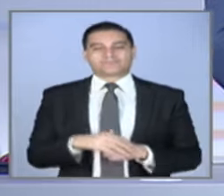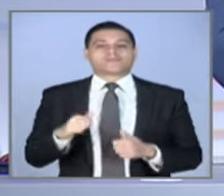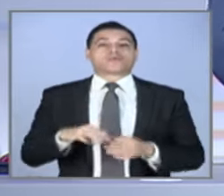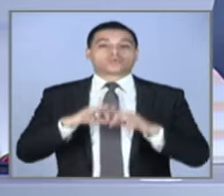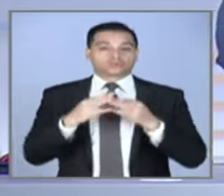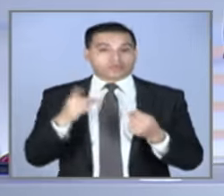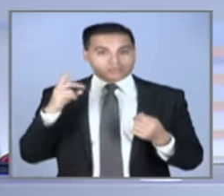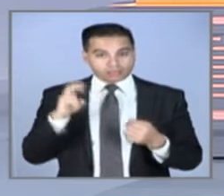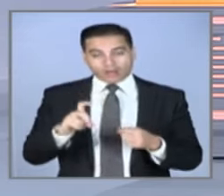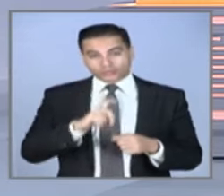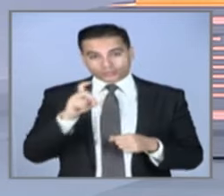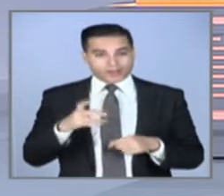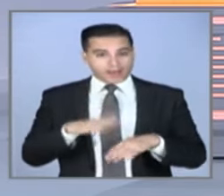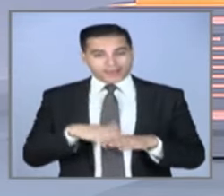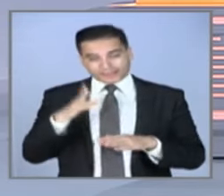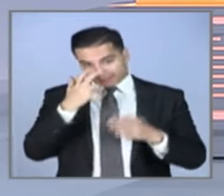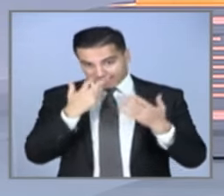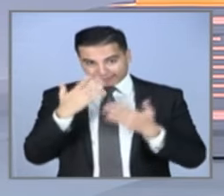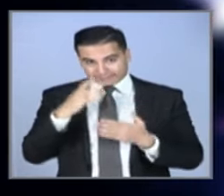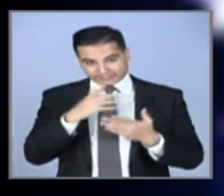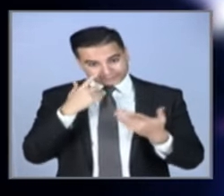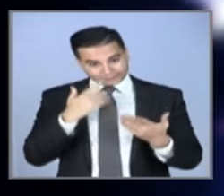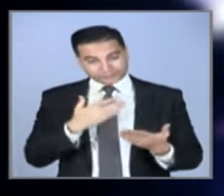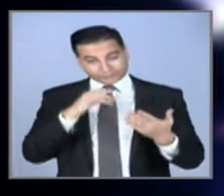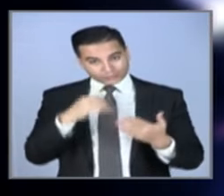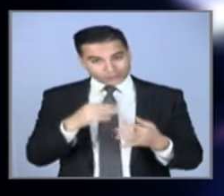طه سؤال في التاريخ. جوكر.